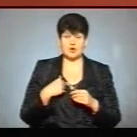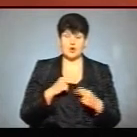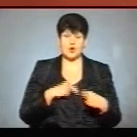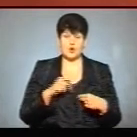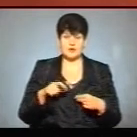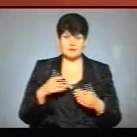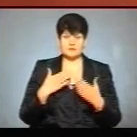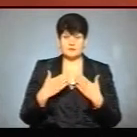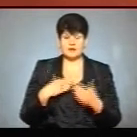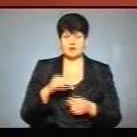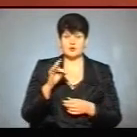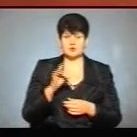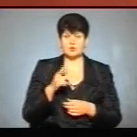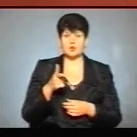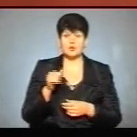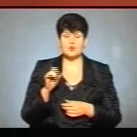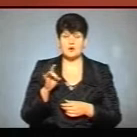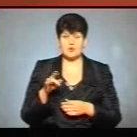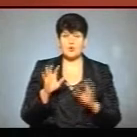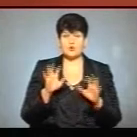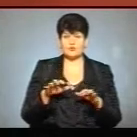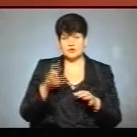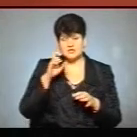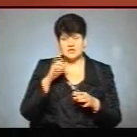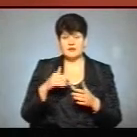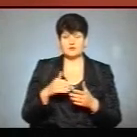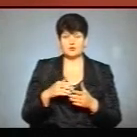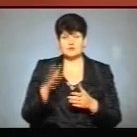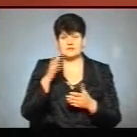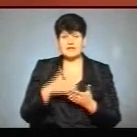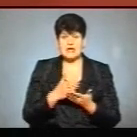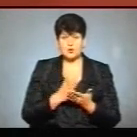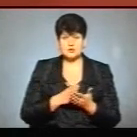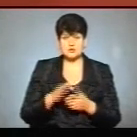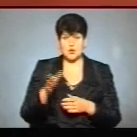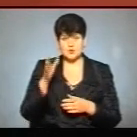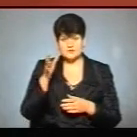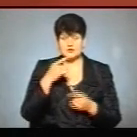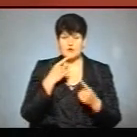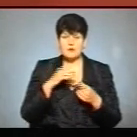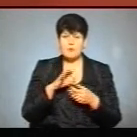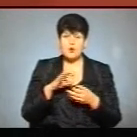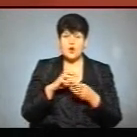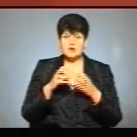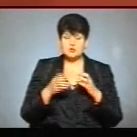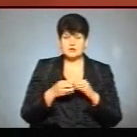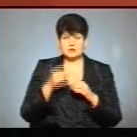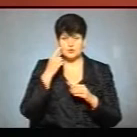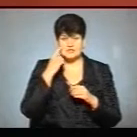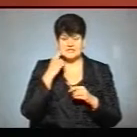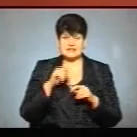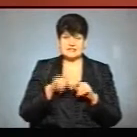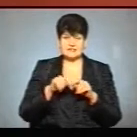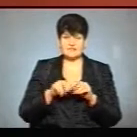поспілкувалися із Русланом Гуроком, головою Державної служби якості освіти України. Він також говорив про результати оцінювання